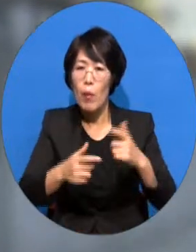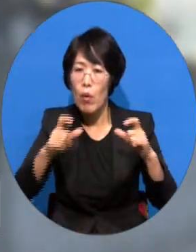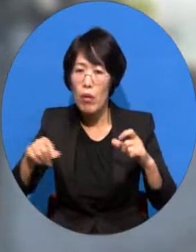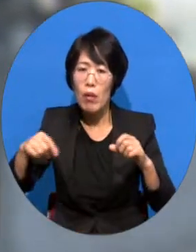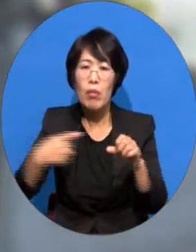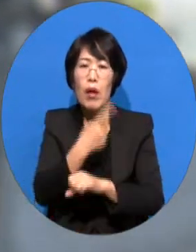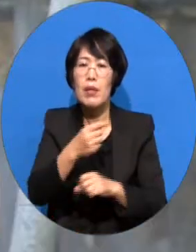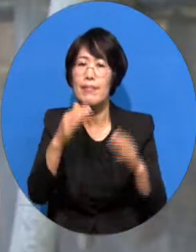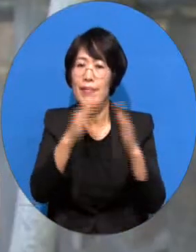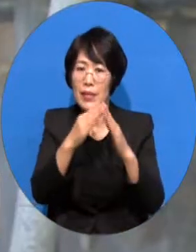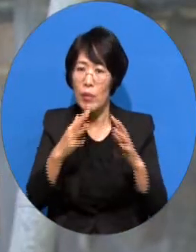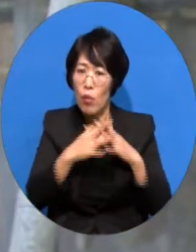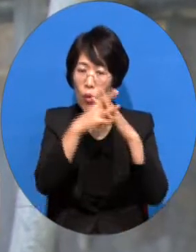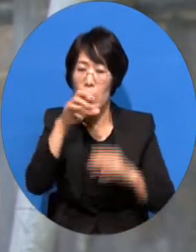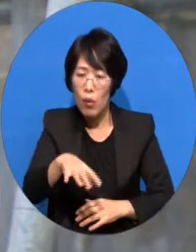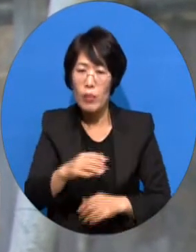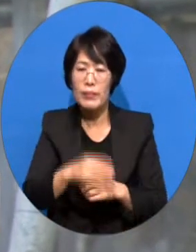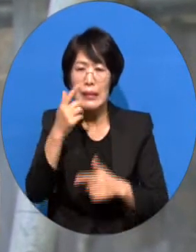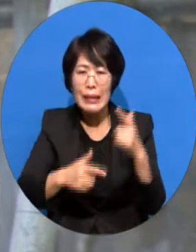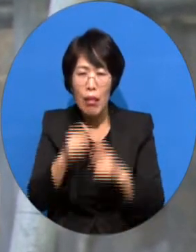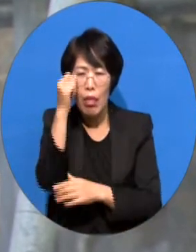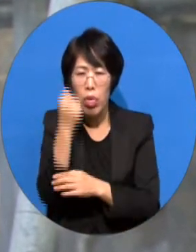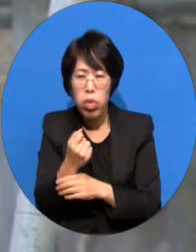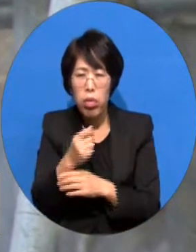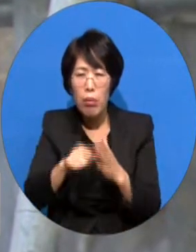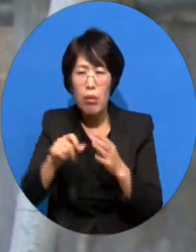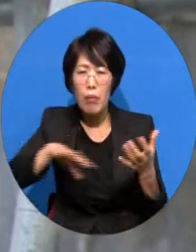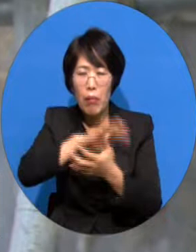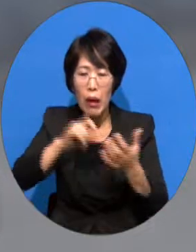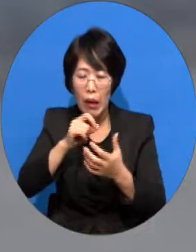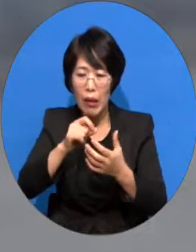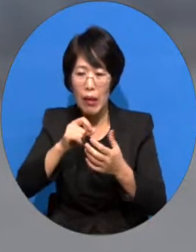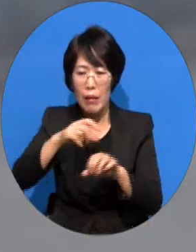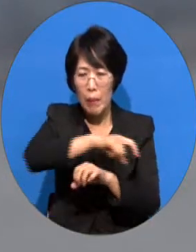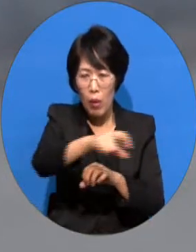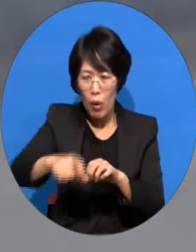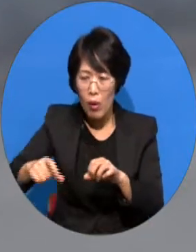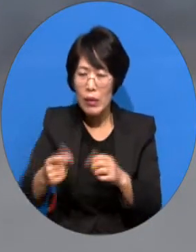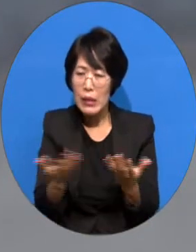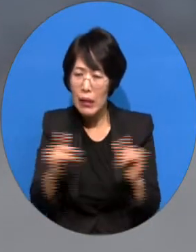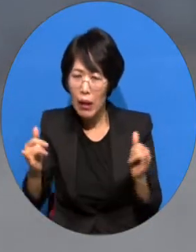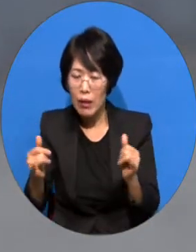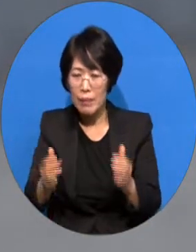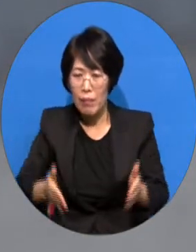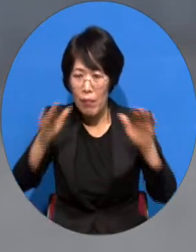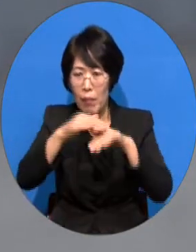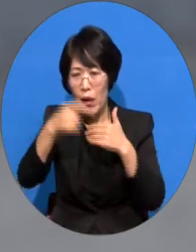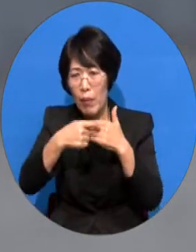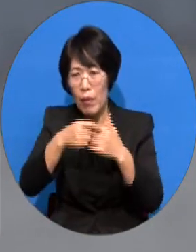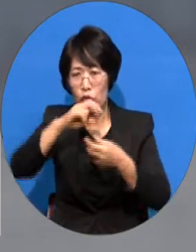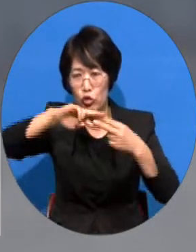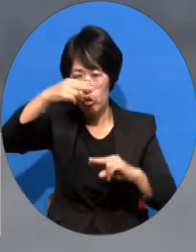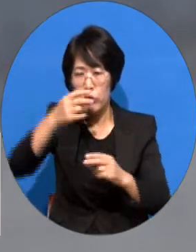다른 주택 공사 현장 나무나 녹슨 자제 까지 섞어 쓴 비계 통로 사이로 작업자들이 외벽에 매달려 작업을 하고